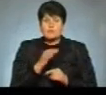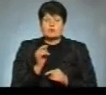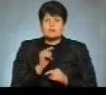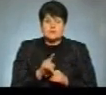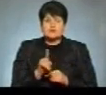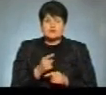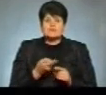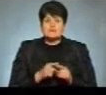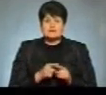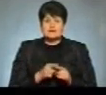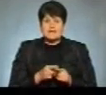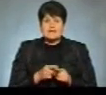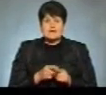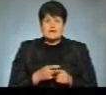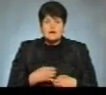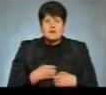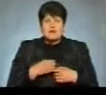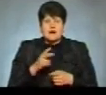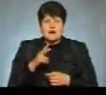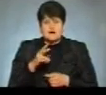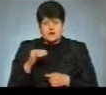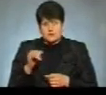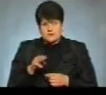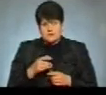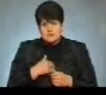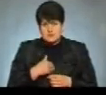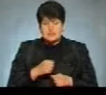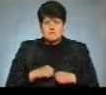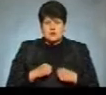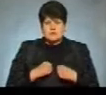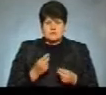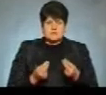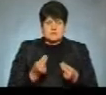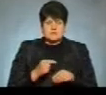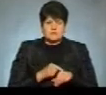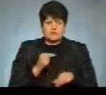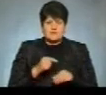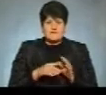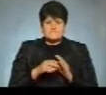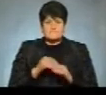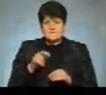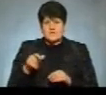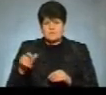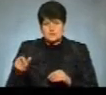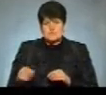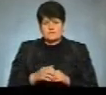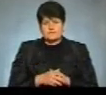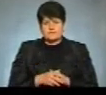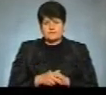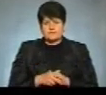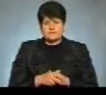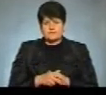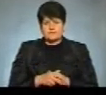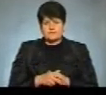це лякалки, лякають нас, намагаються зіграти на почуттях виборців, мабуть, навіть на вибори, от як